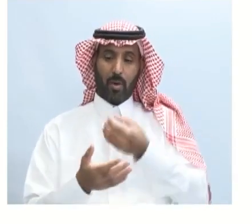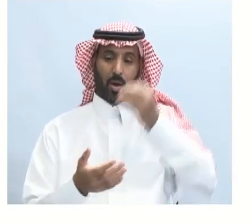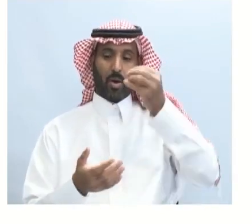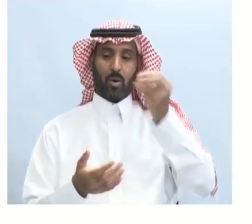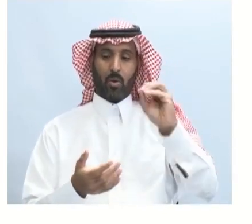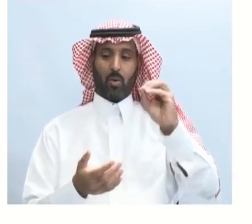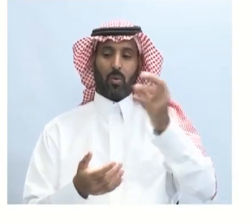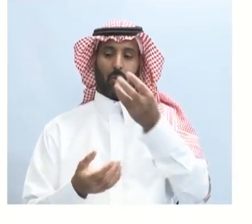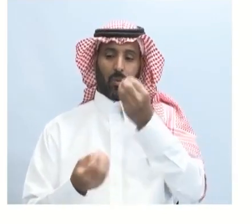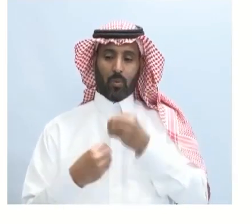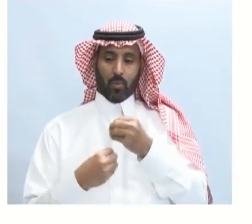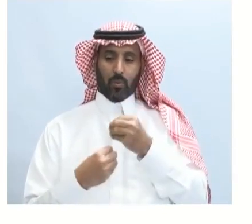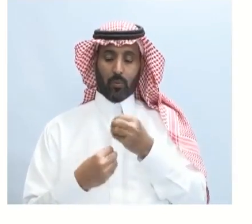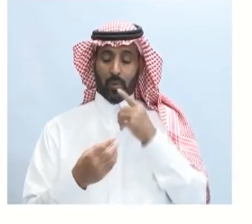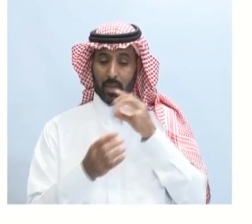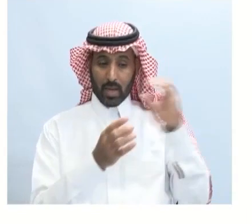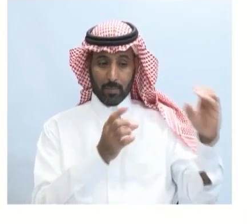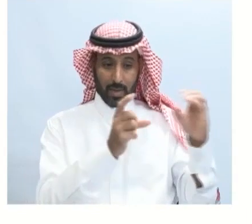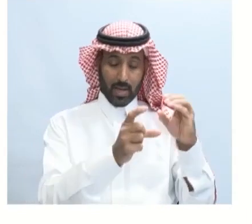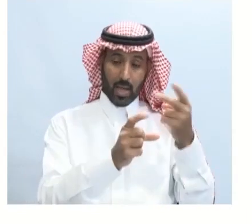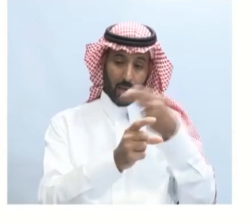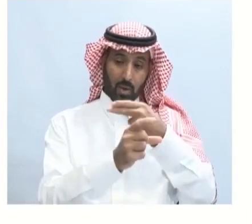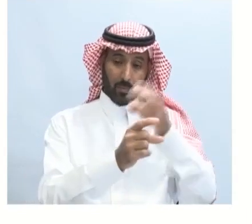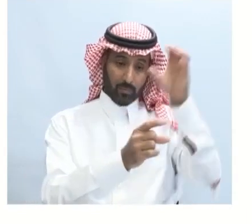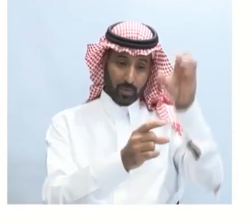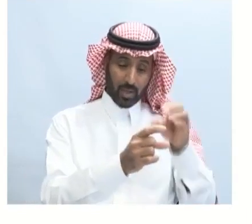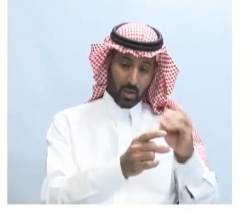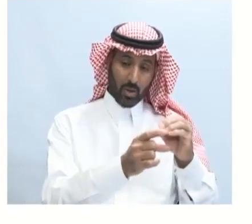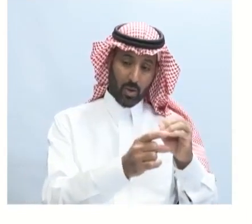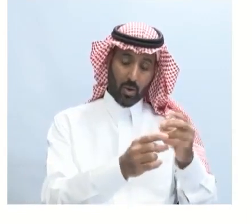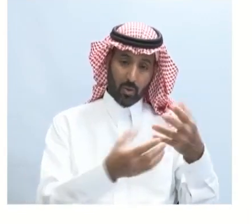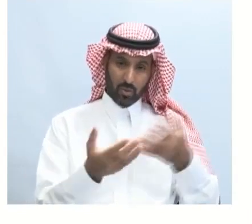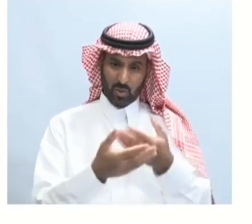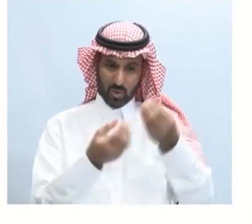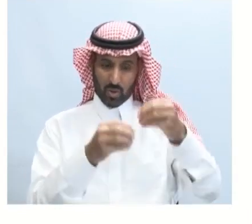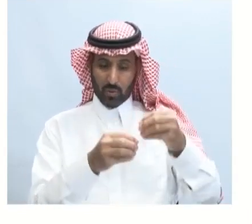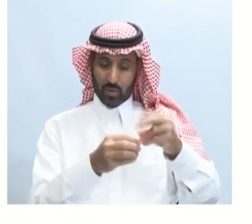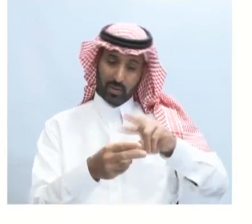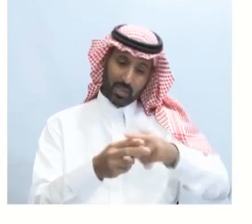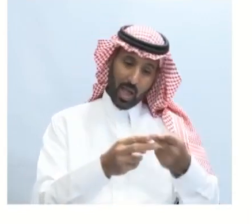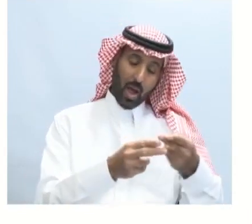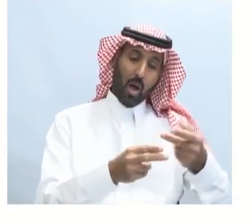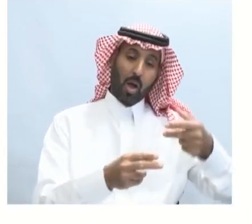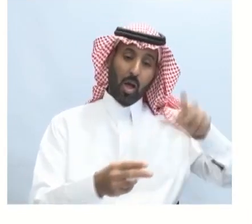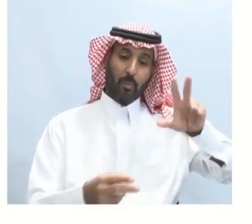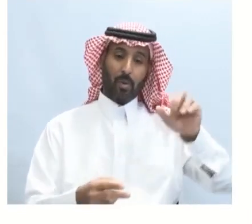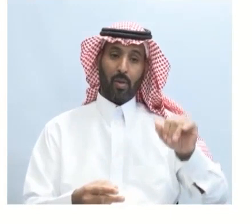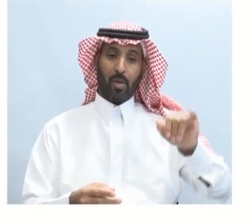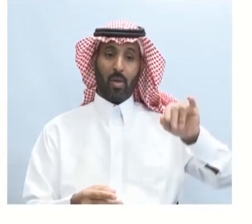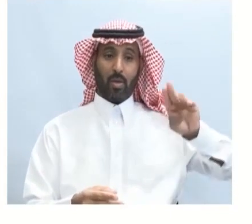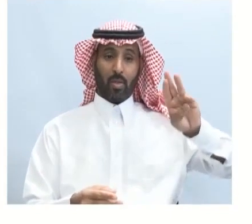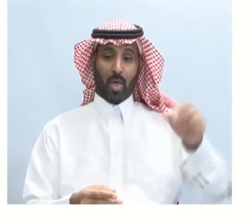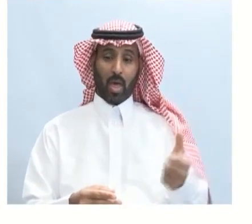دخل بين الكربون والهيدروجين فتكسد المركب فاعطاني الميثانول اذا حدثت اكسده للمثال